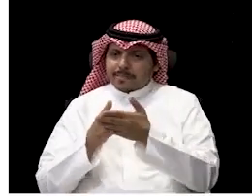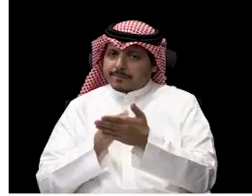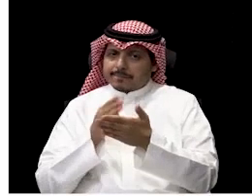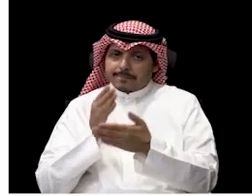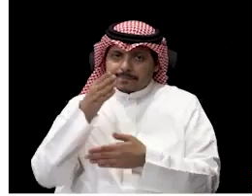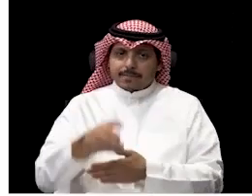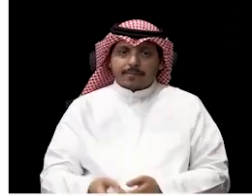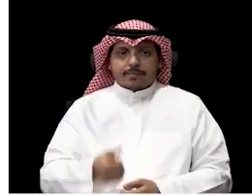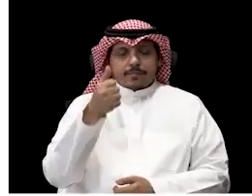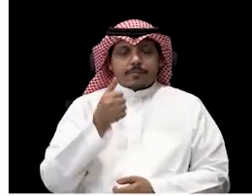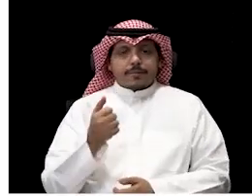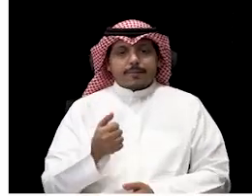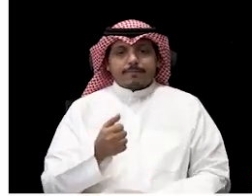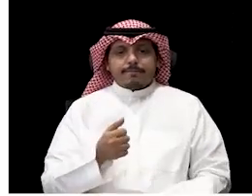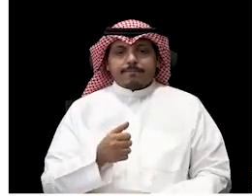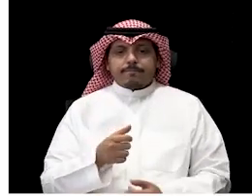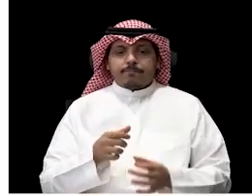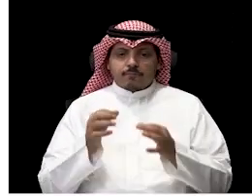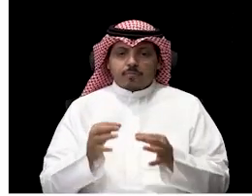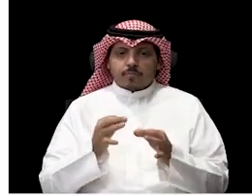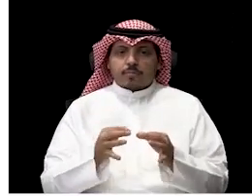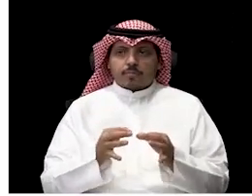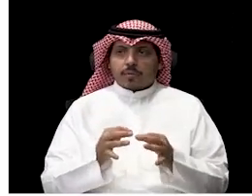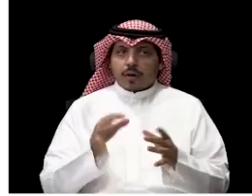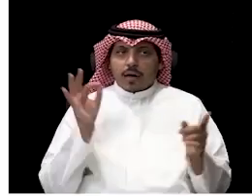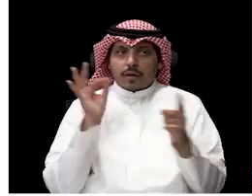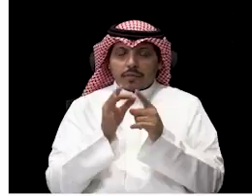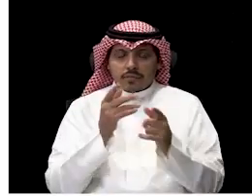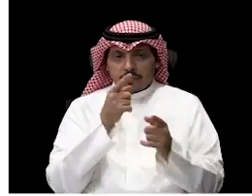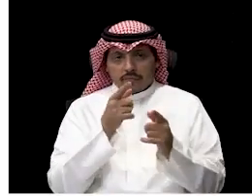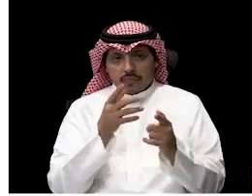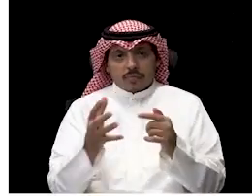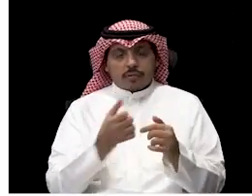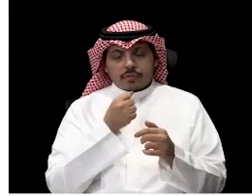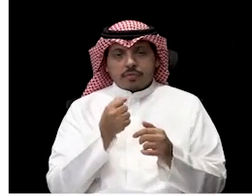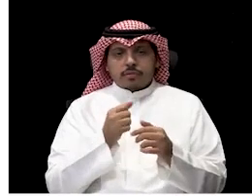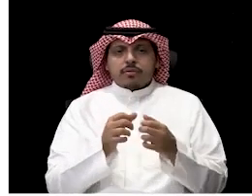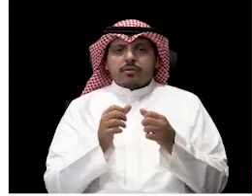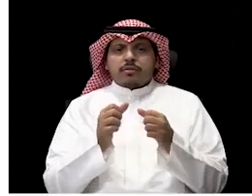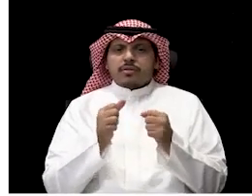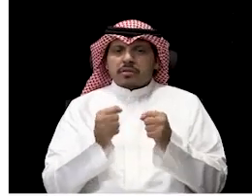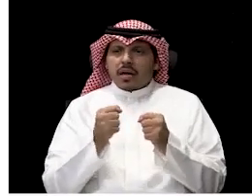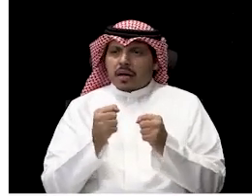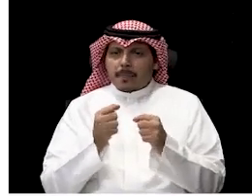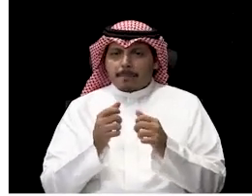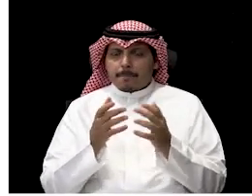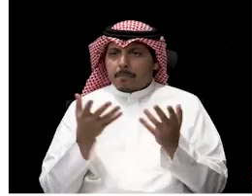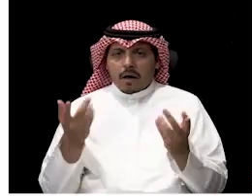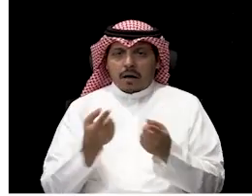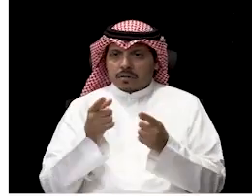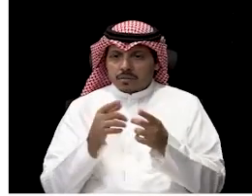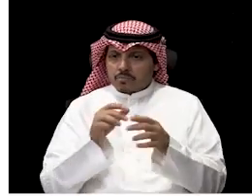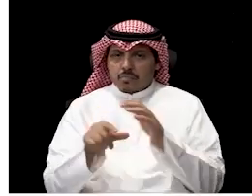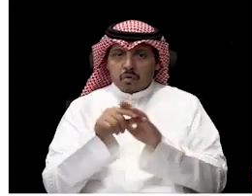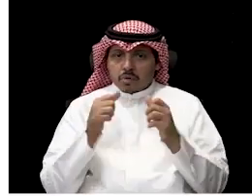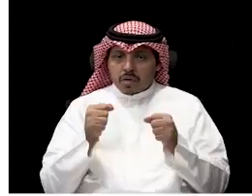يثابر ويصمد لتحقيق الهدف، يميل إلى عمل الأشياء الصعبة وينجزها، يبذل